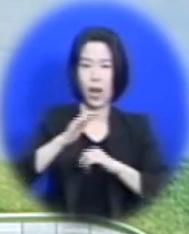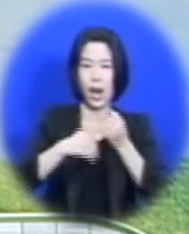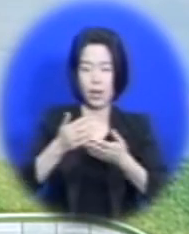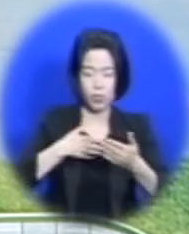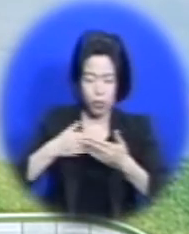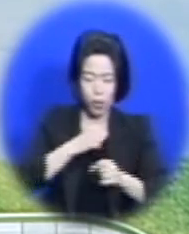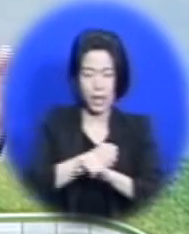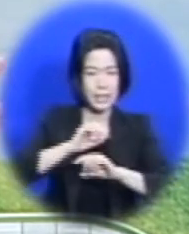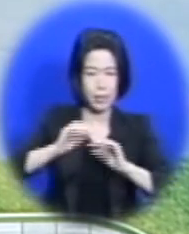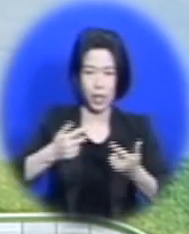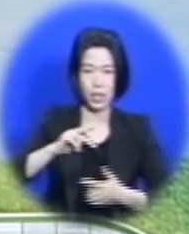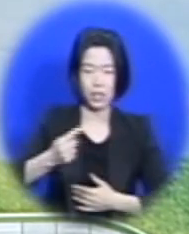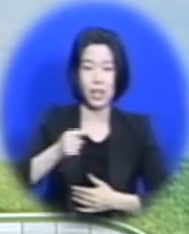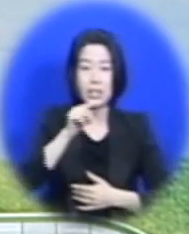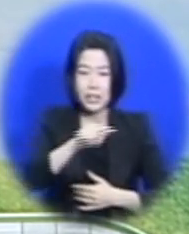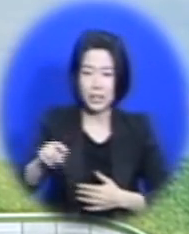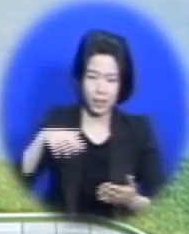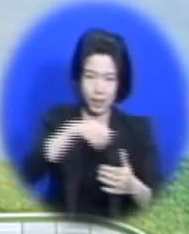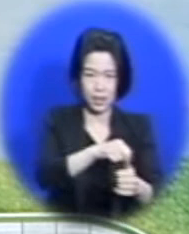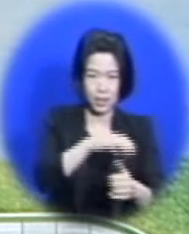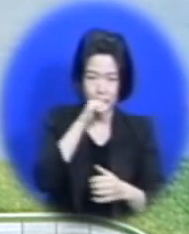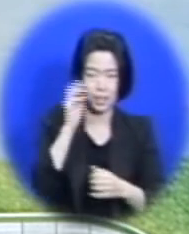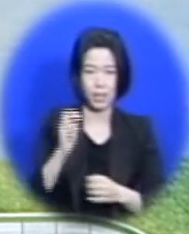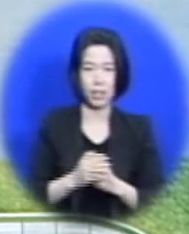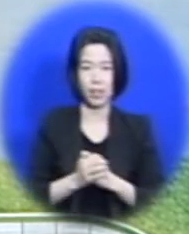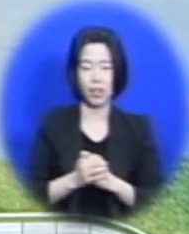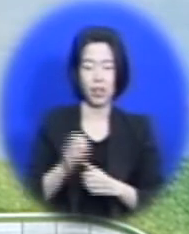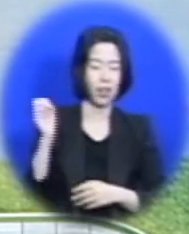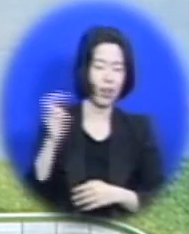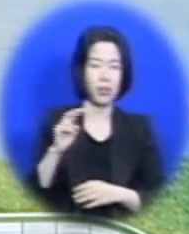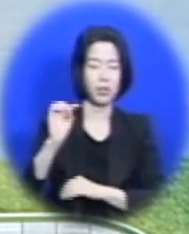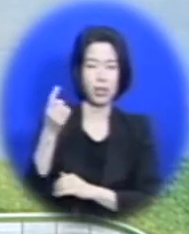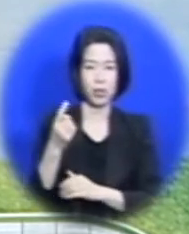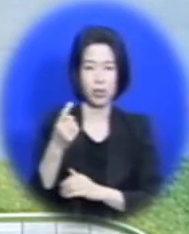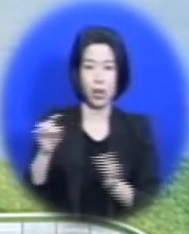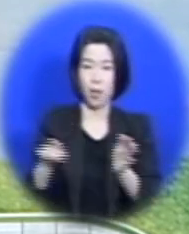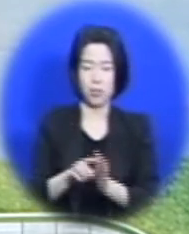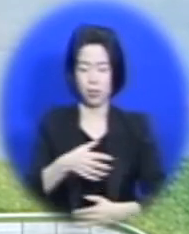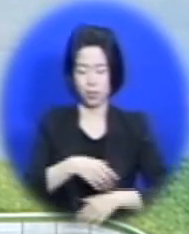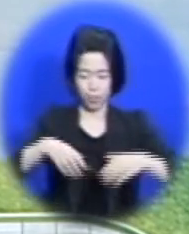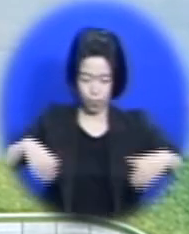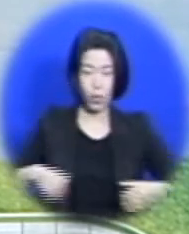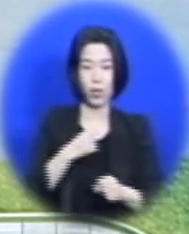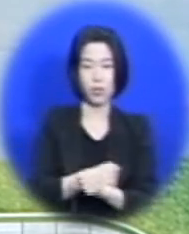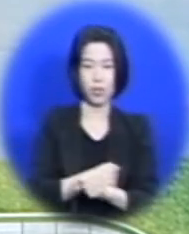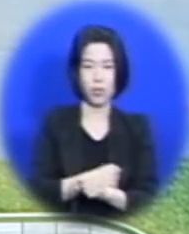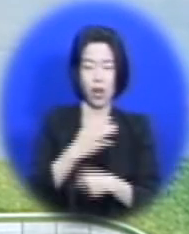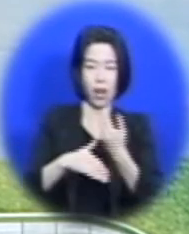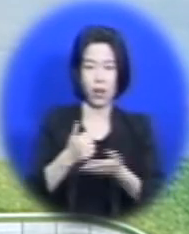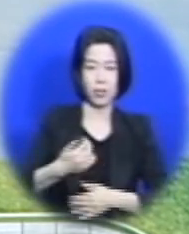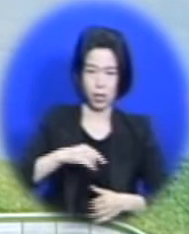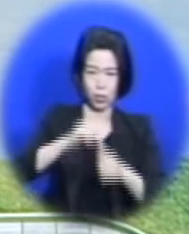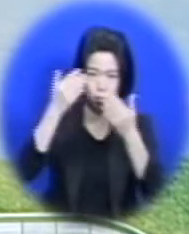두려워하지도 아니하는 그들을 치실 것이다. 갑자기 다윗이 믿음이 담대해집니다. 하나님이 나를